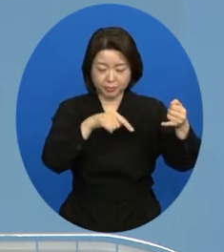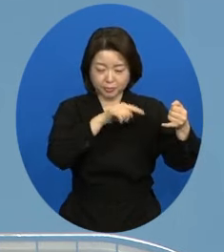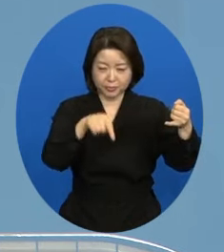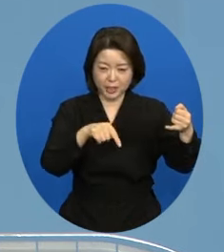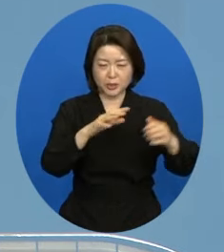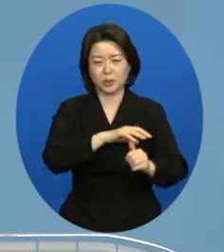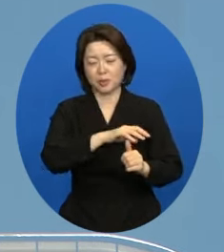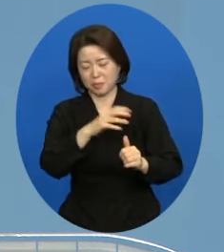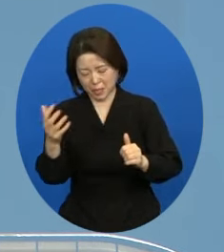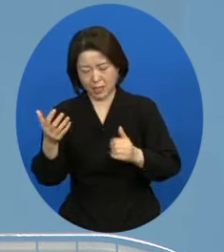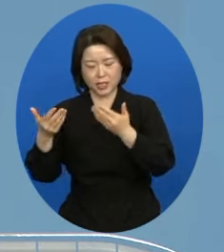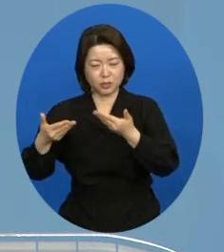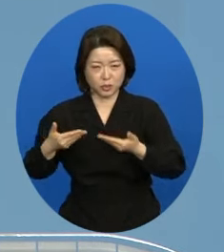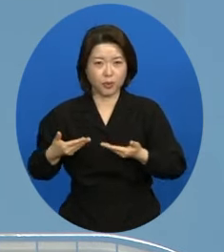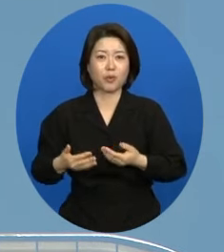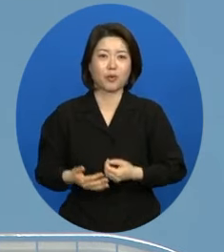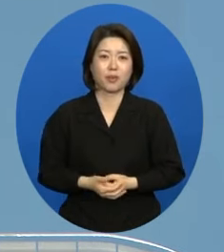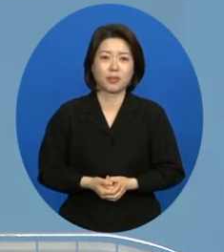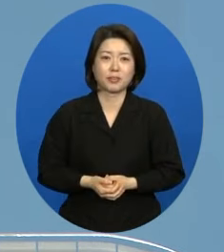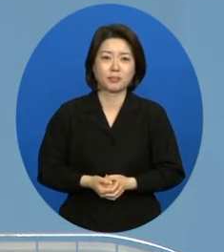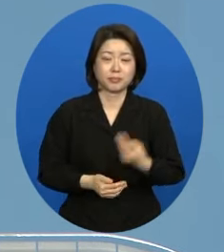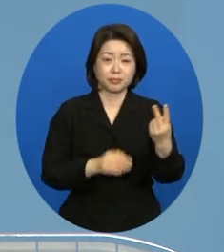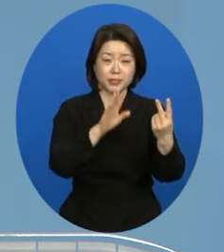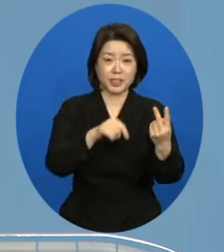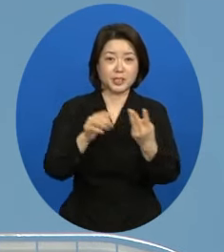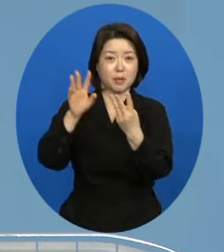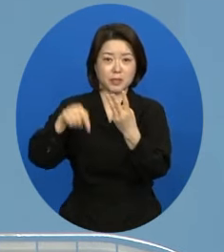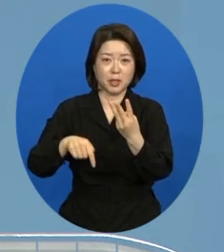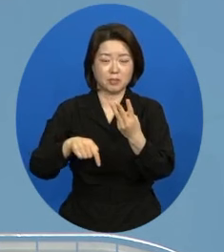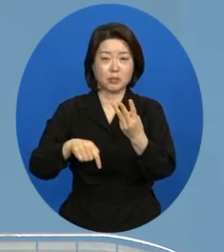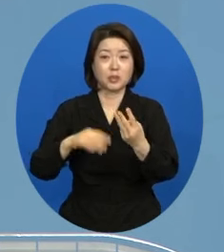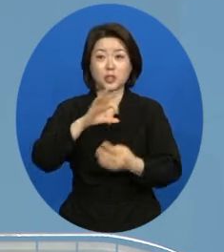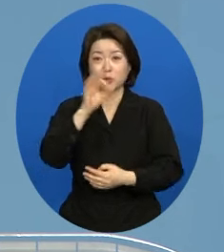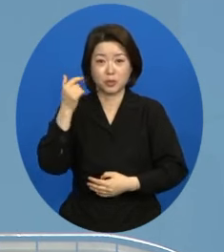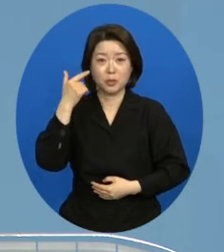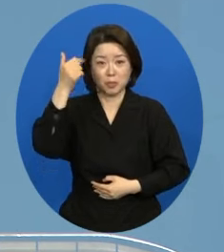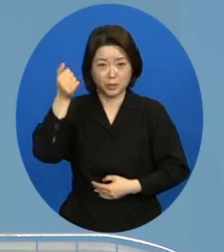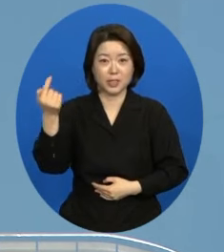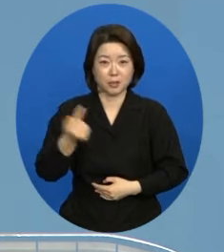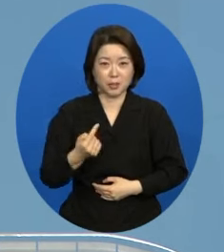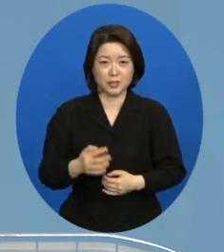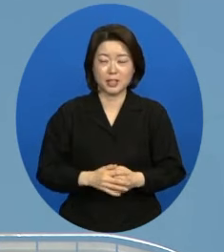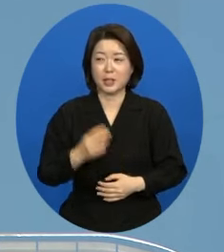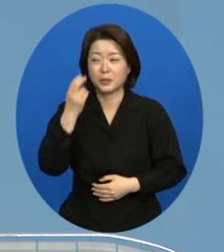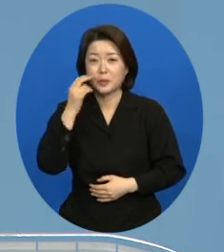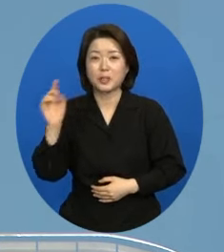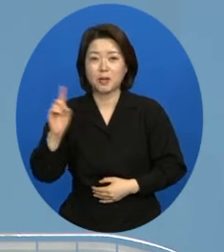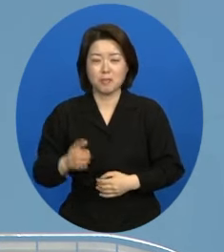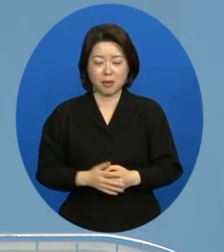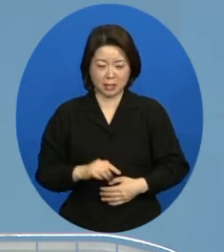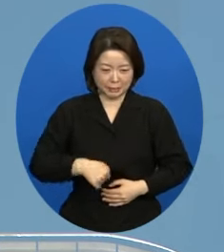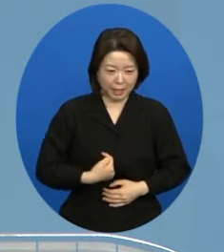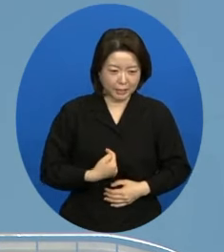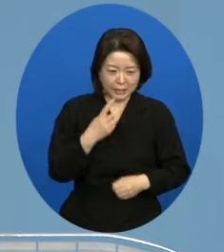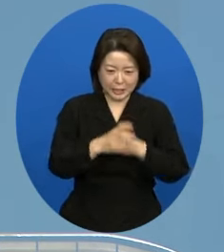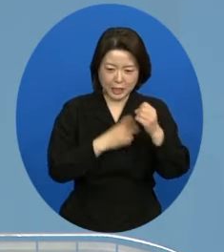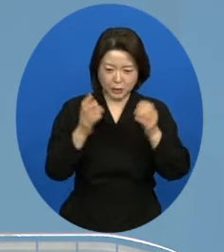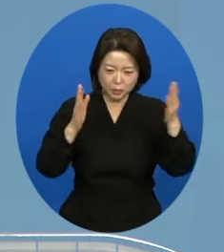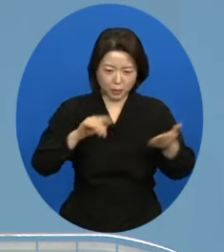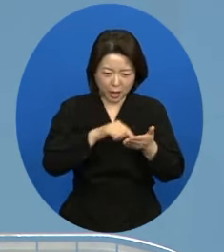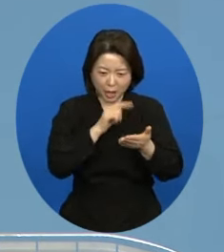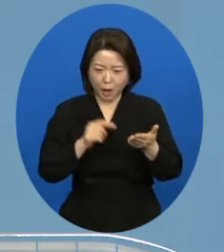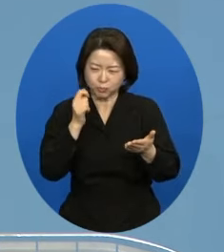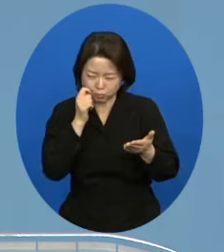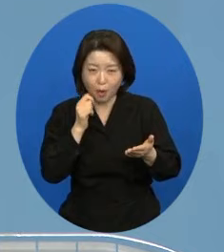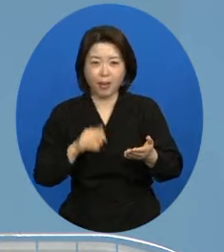하셨고 아까 이상부 올로 목사님 오셨는데요 그런 농담을 하셨어요 아 자기는 20년 동안 갚으려고 해도 못